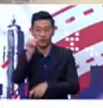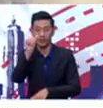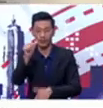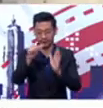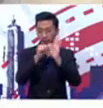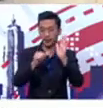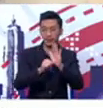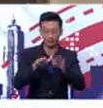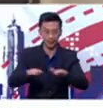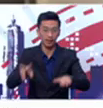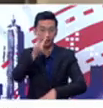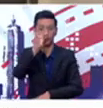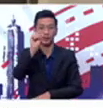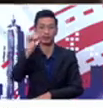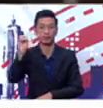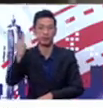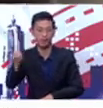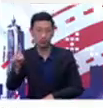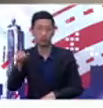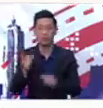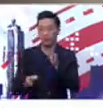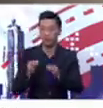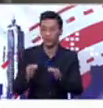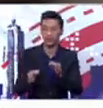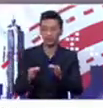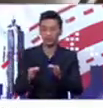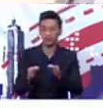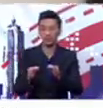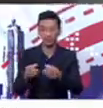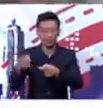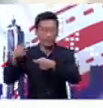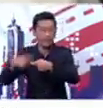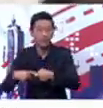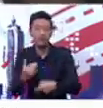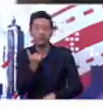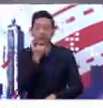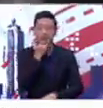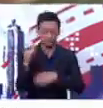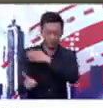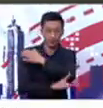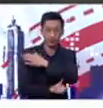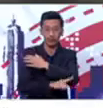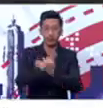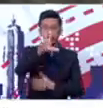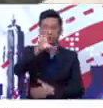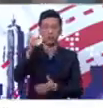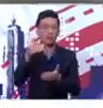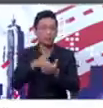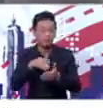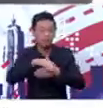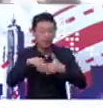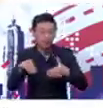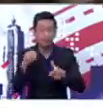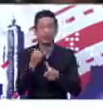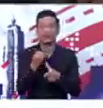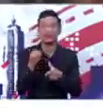kanak-kanak 2001 jika Sabit kesalahan denda tidak lebih rm50,000 atau penjara maksimum 20 tahun